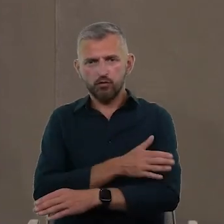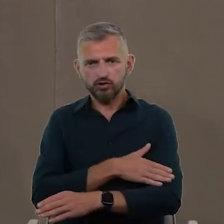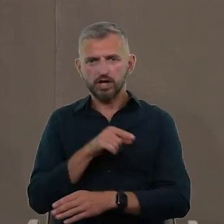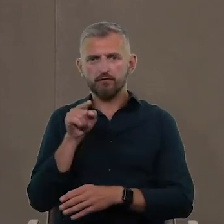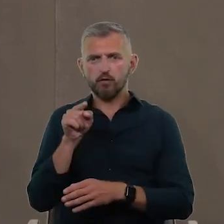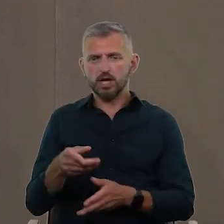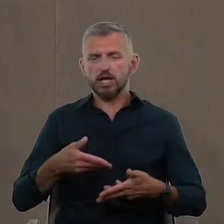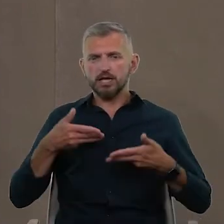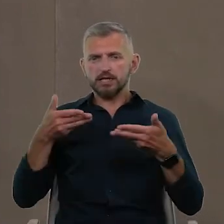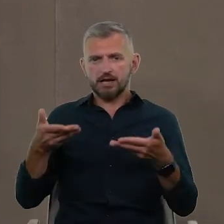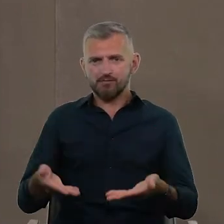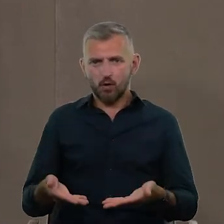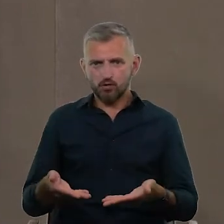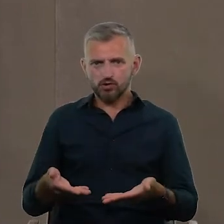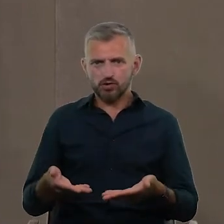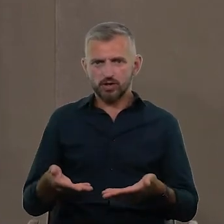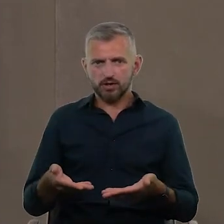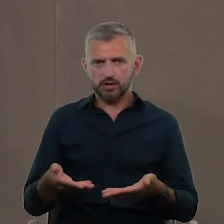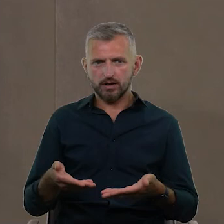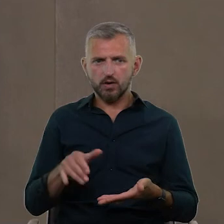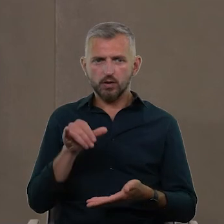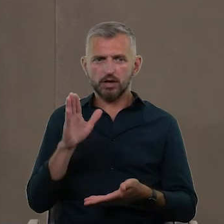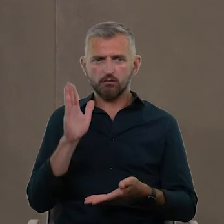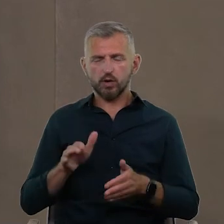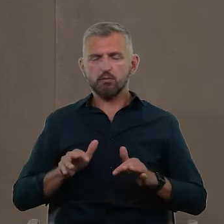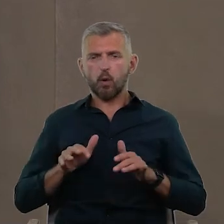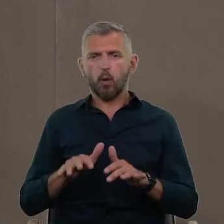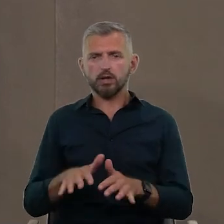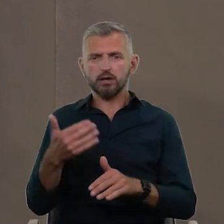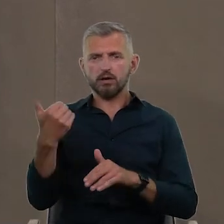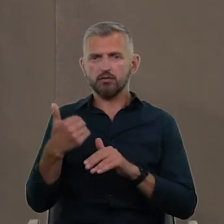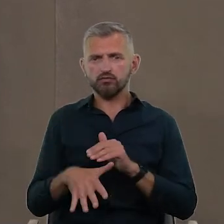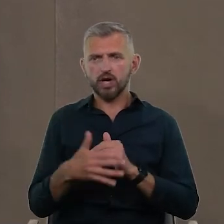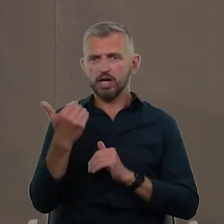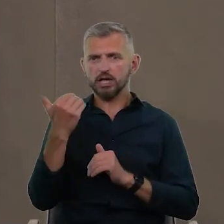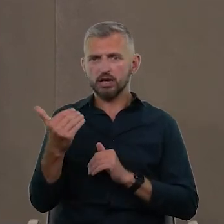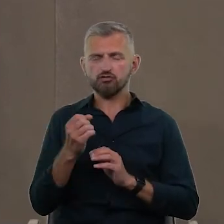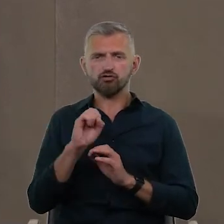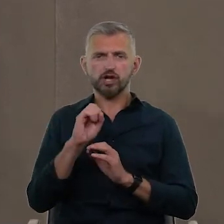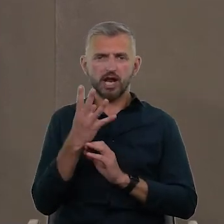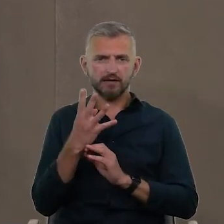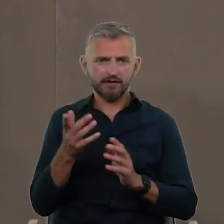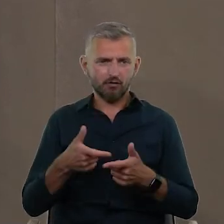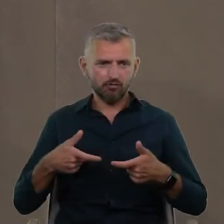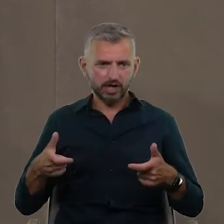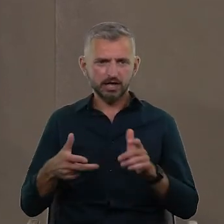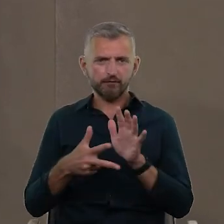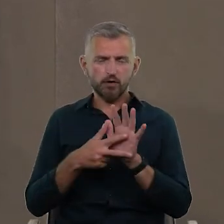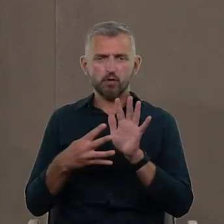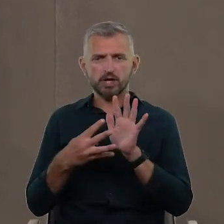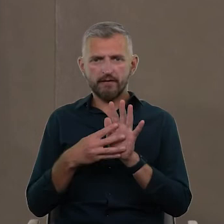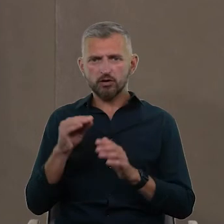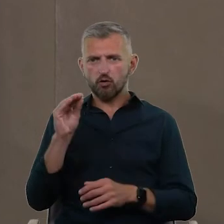вона запрошує, вони буде проходити вже їх 14-й конгрес